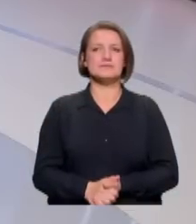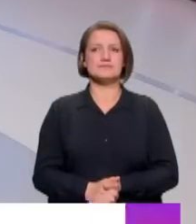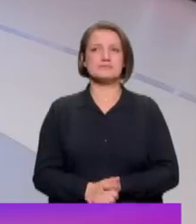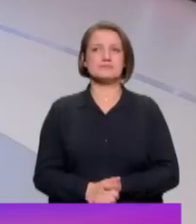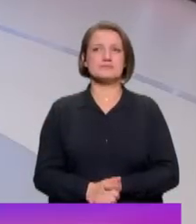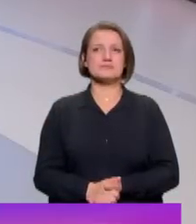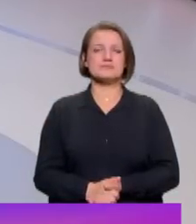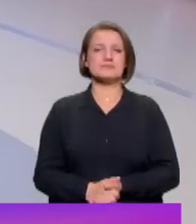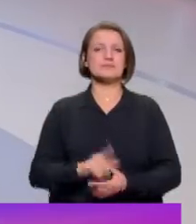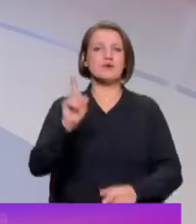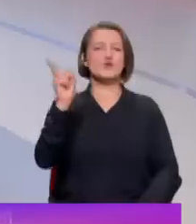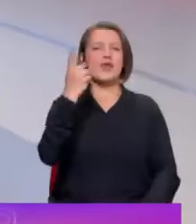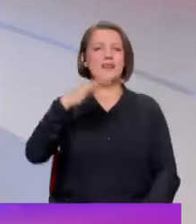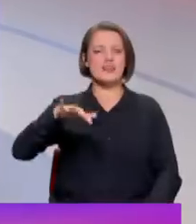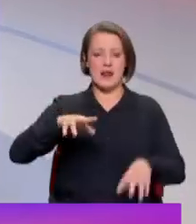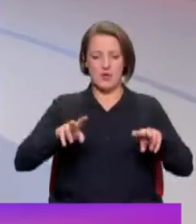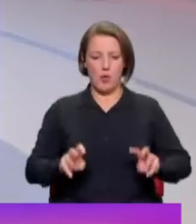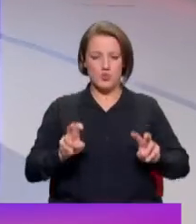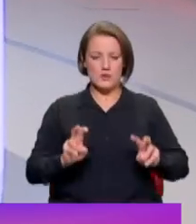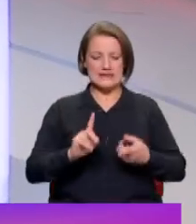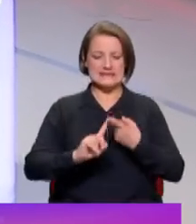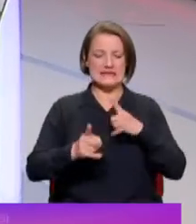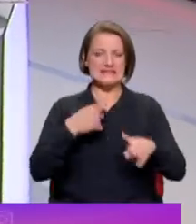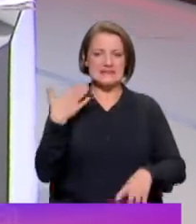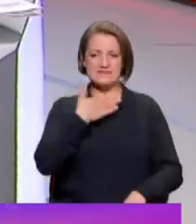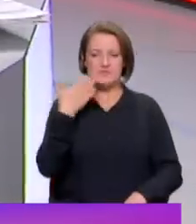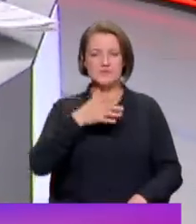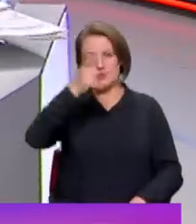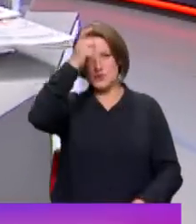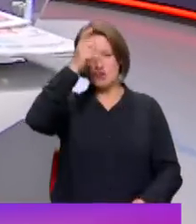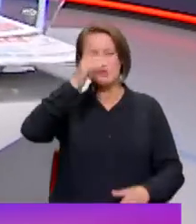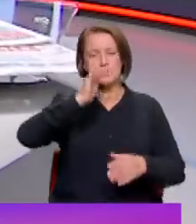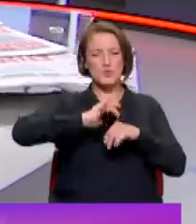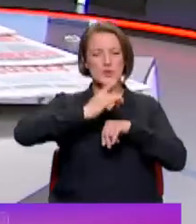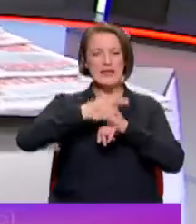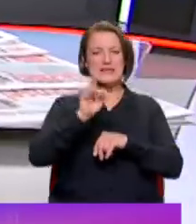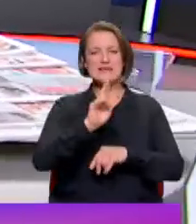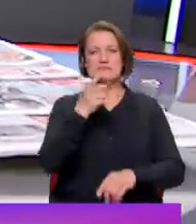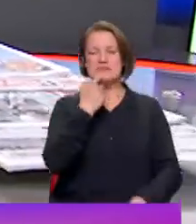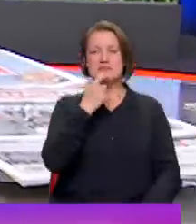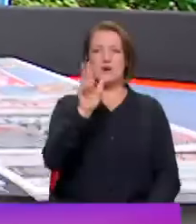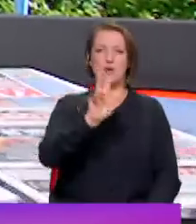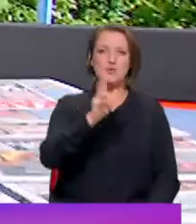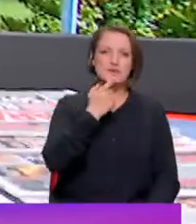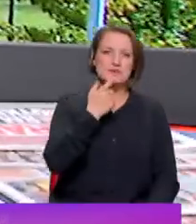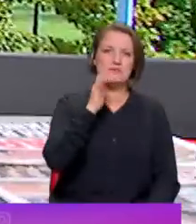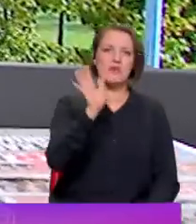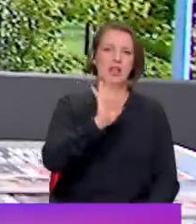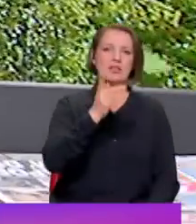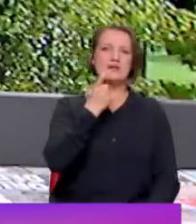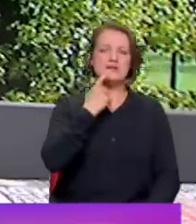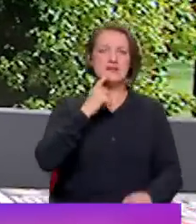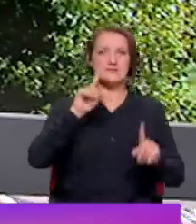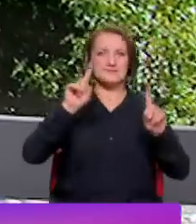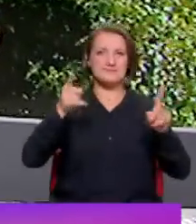4385 yönetenler koltuklarının siyasi çıkarlarının ülkelerinin 20 yıllık 30 yıllık 50 yıllık